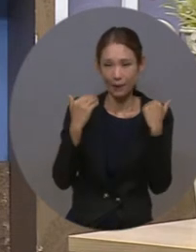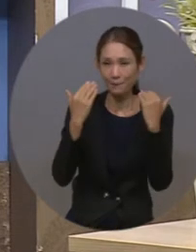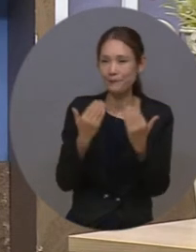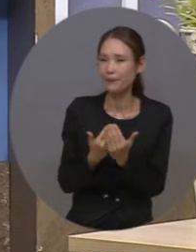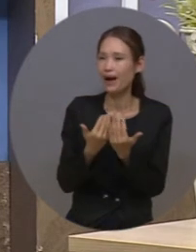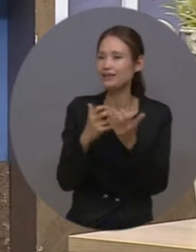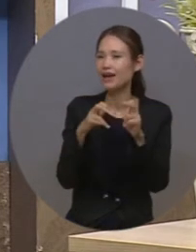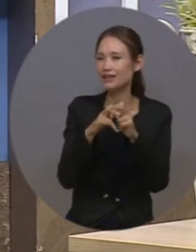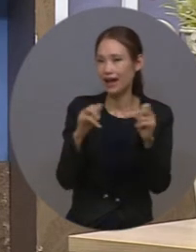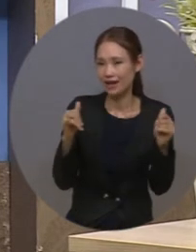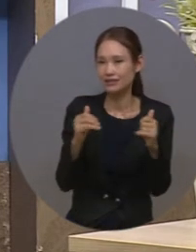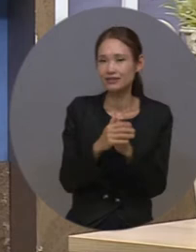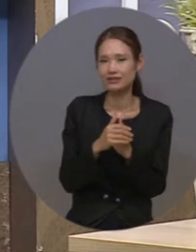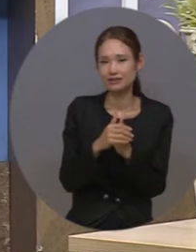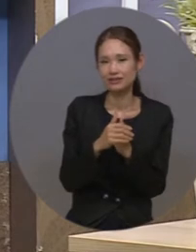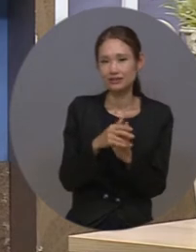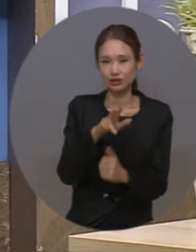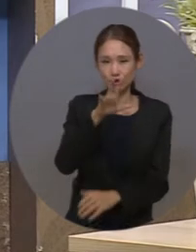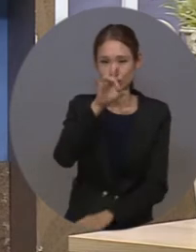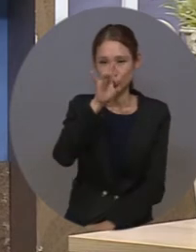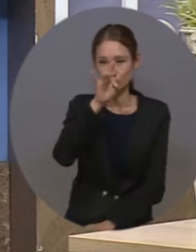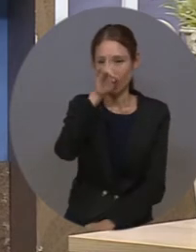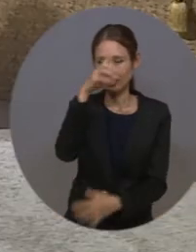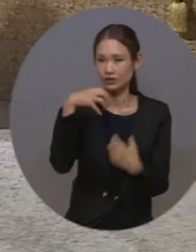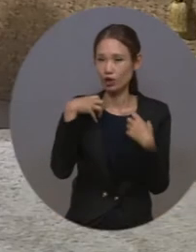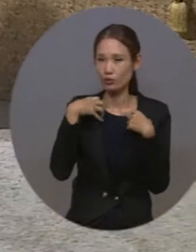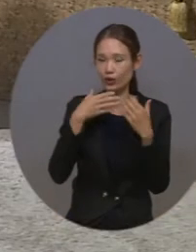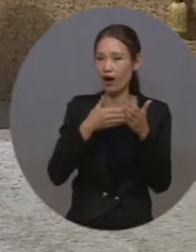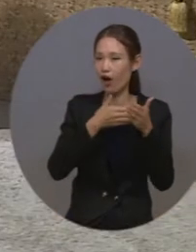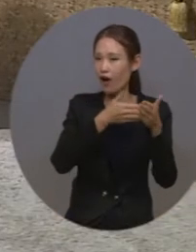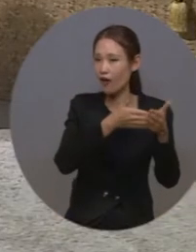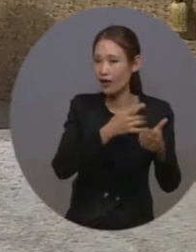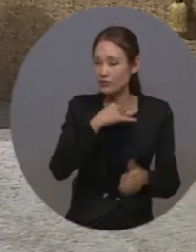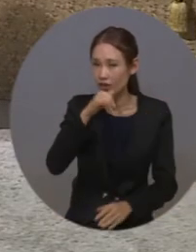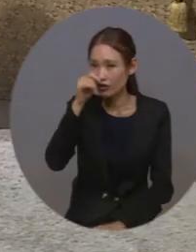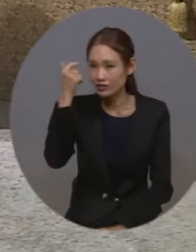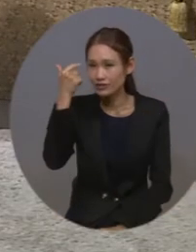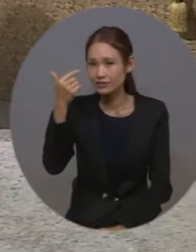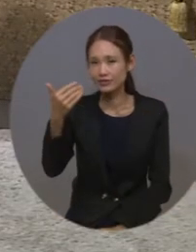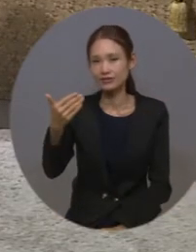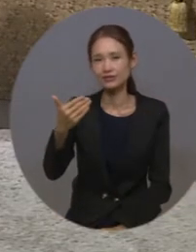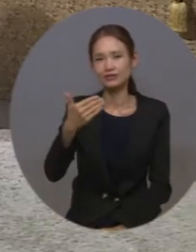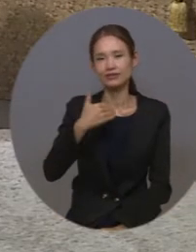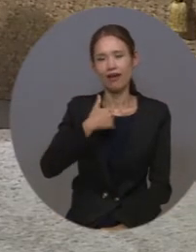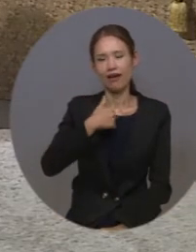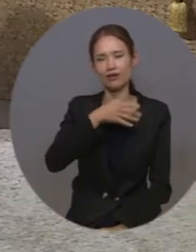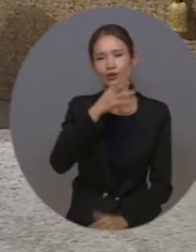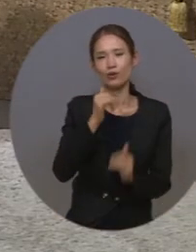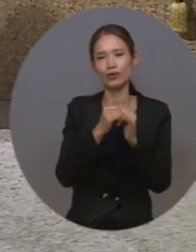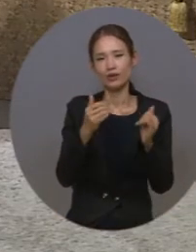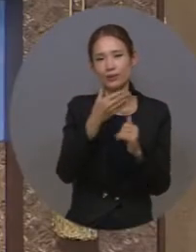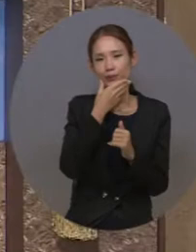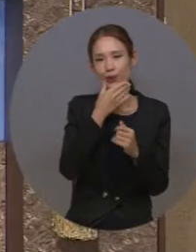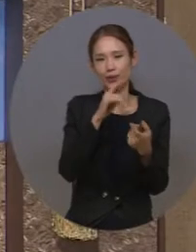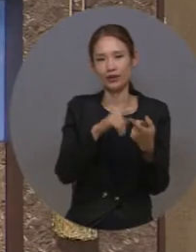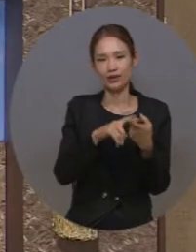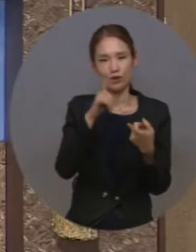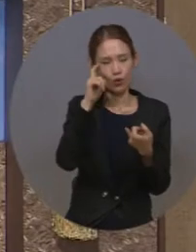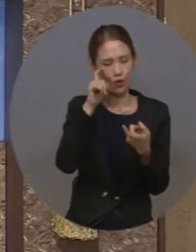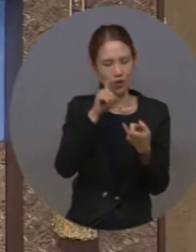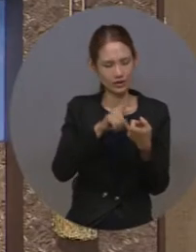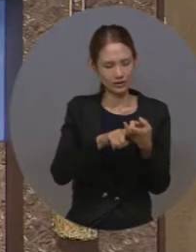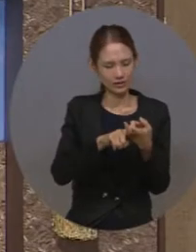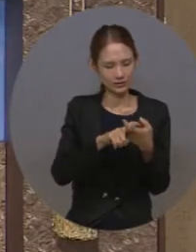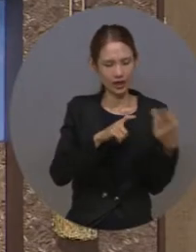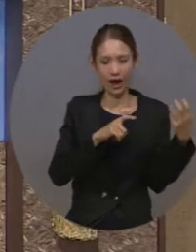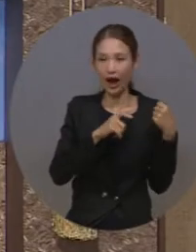장애인들을 위해서 중앙 정부에 건의하신 사업이 있으신가요? 네, 그 제가 이제 사회 그 노인분들에 대한